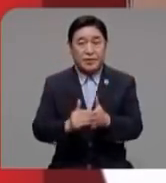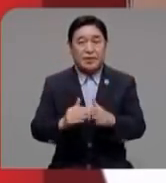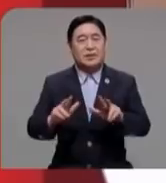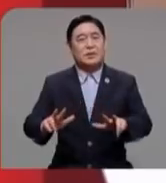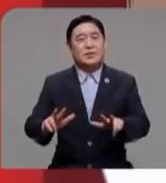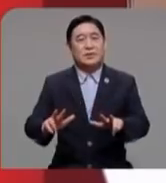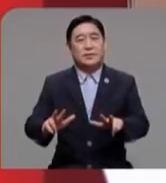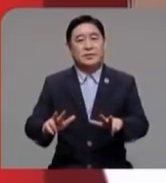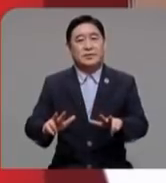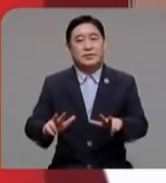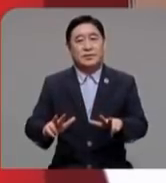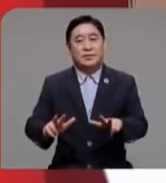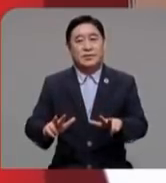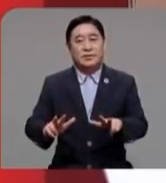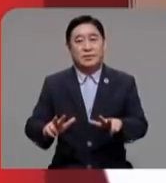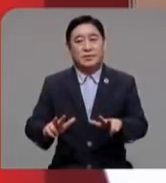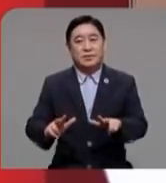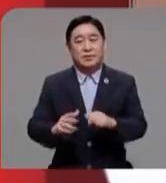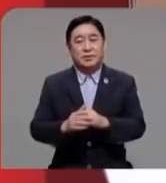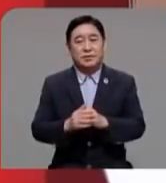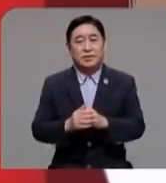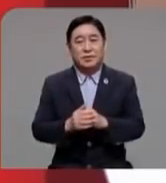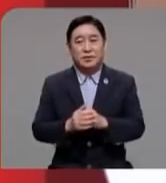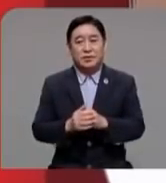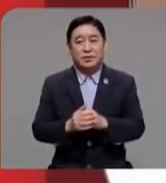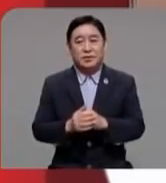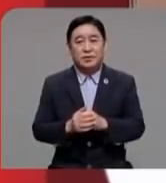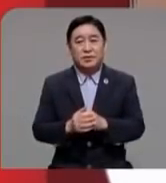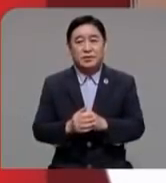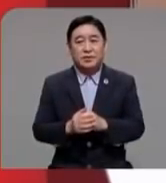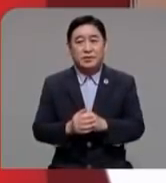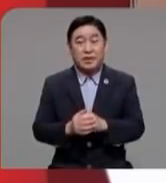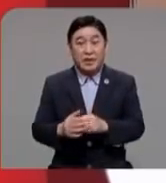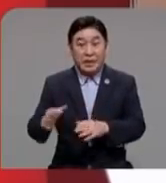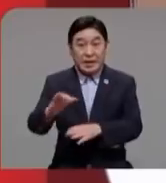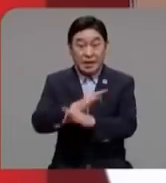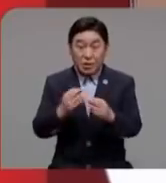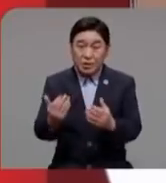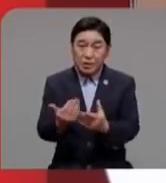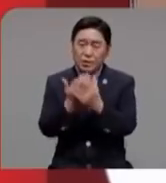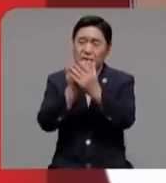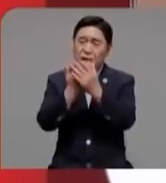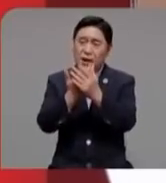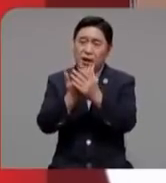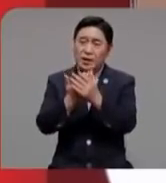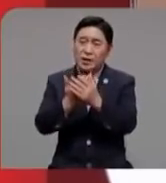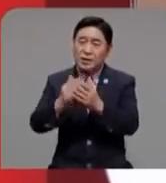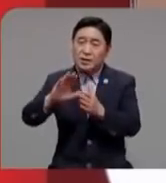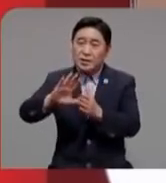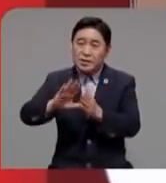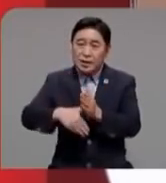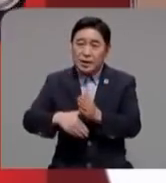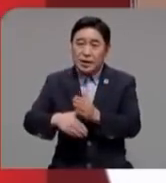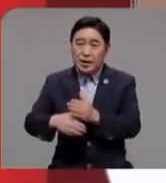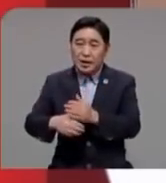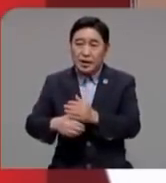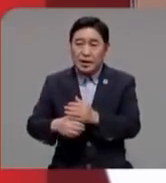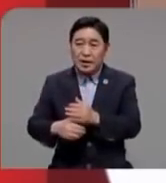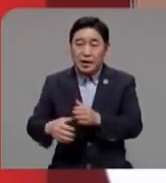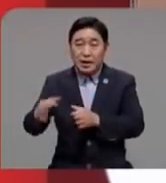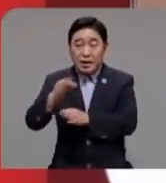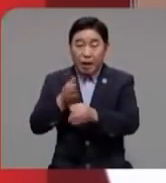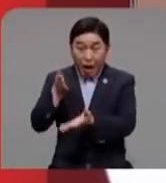지금 그런 얘기도 있지 않습니까? 우리가 경제 성장해서 무슨 뭐 생산하면서 뭐